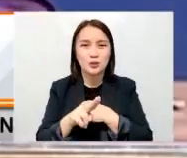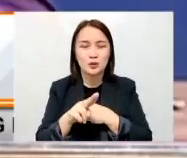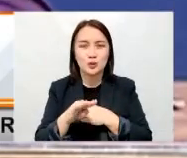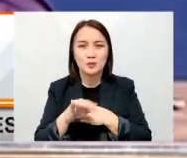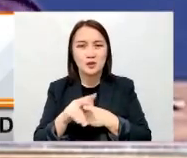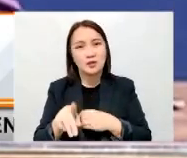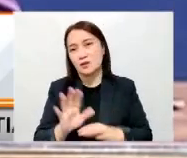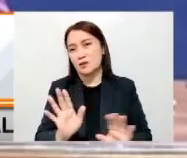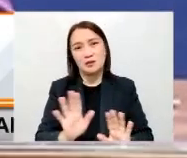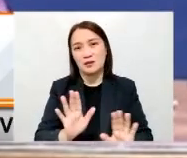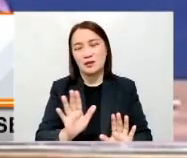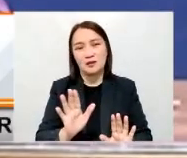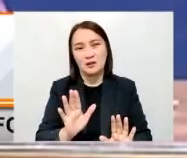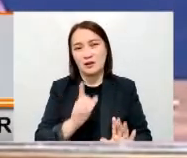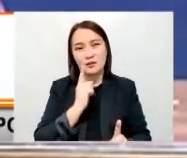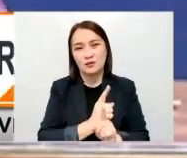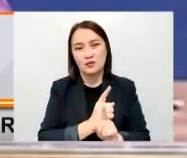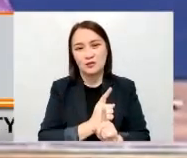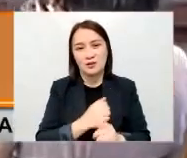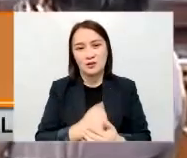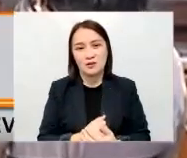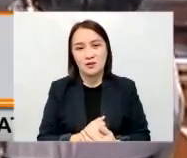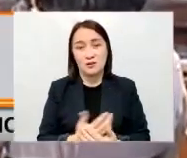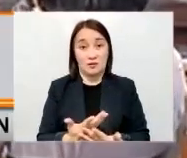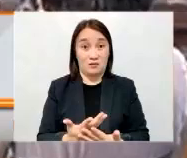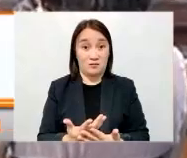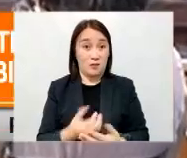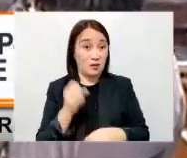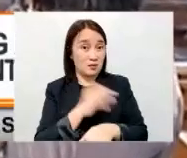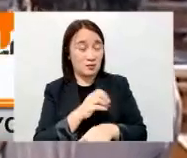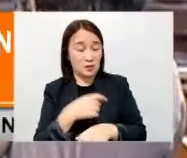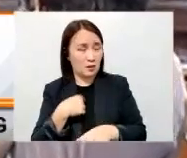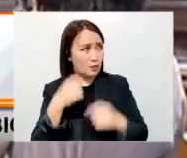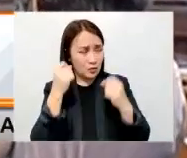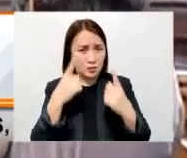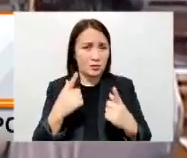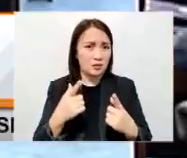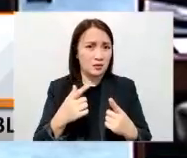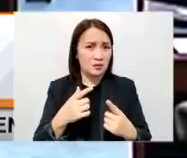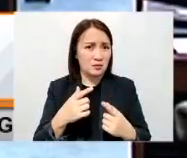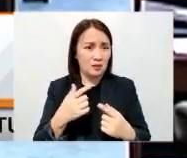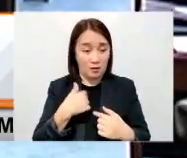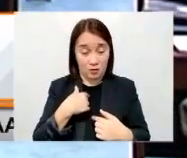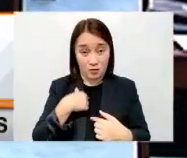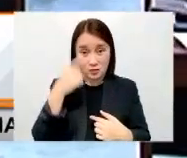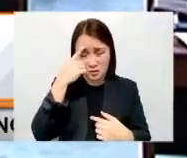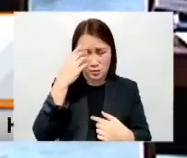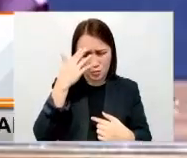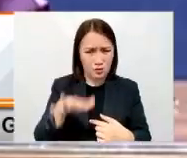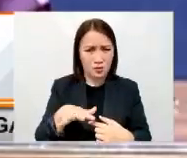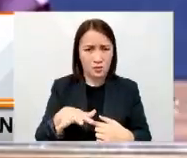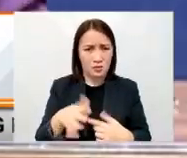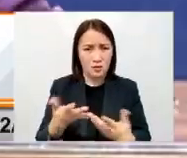totoo. Pati ako nagugulat ako sa mga ganong klaseng chismis. I'm not thinking of it. You can ask every single